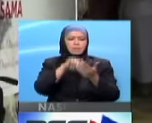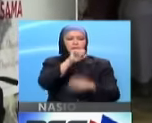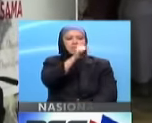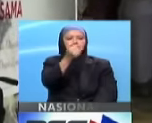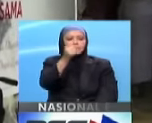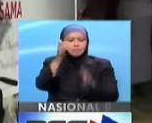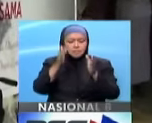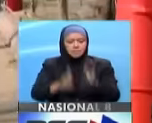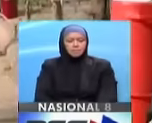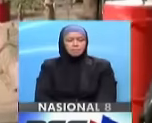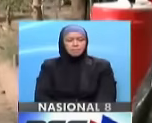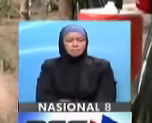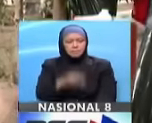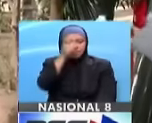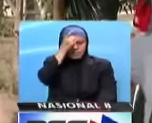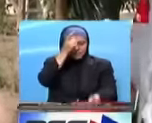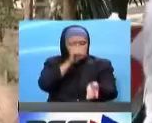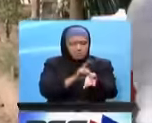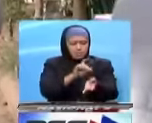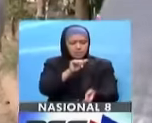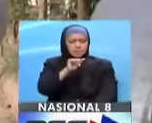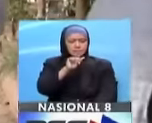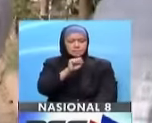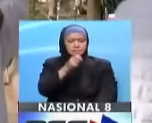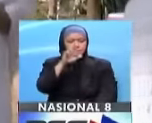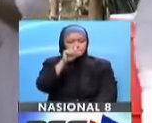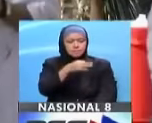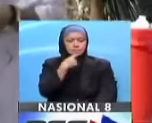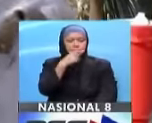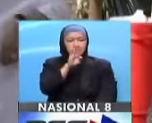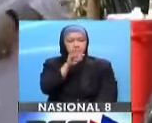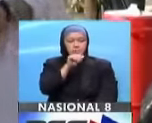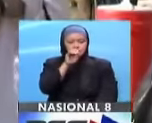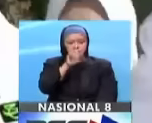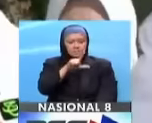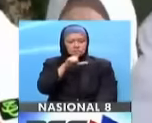Menurut Dato' Dr. Ashraf, badal haji itu dibuat tahun ini.